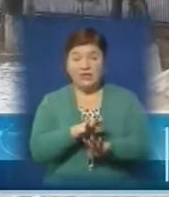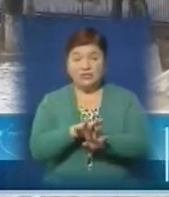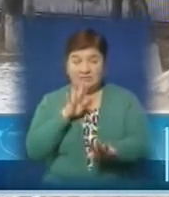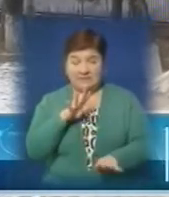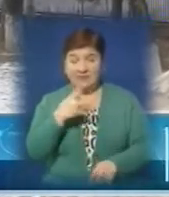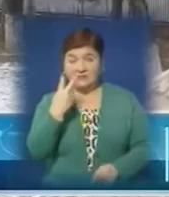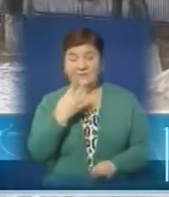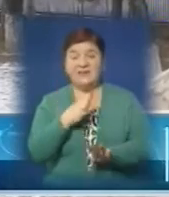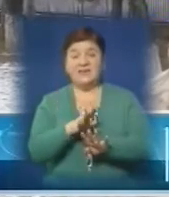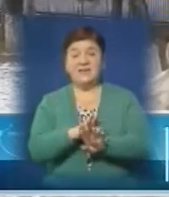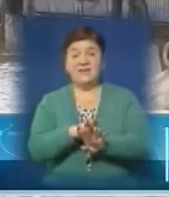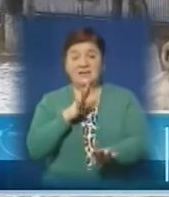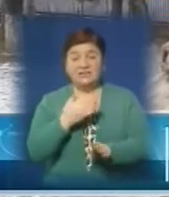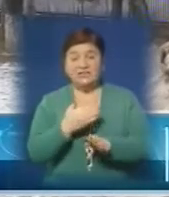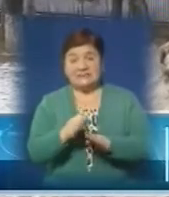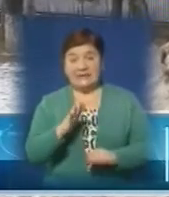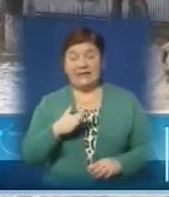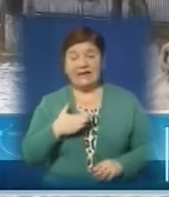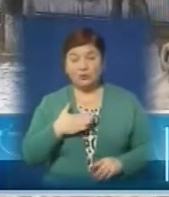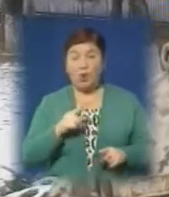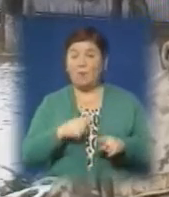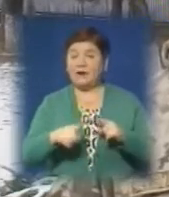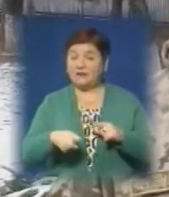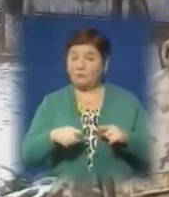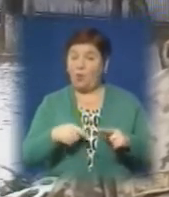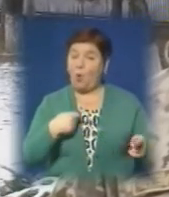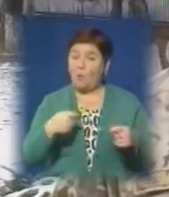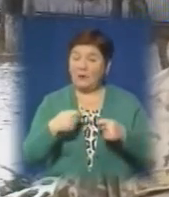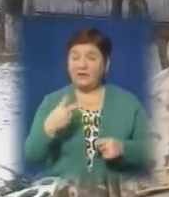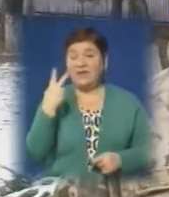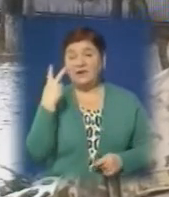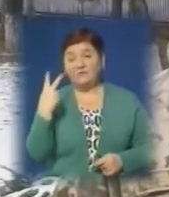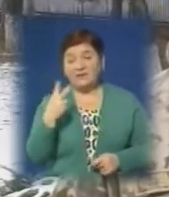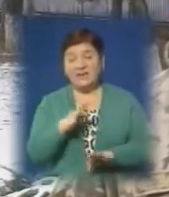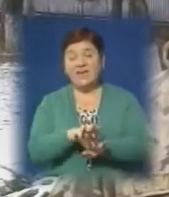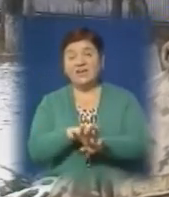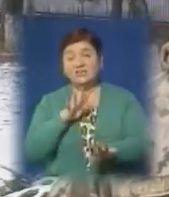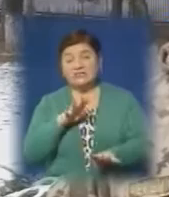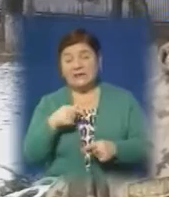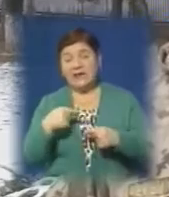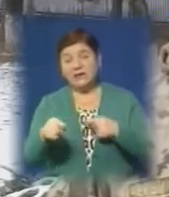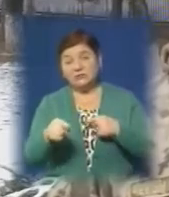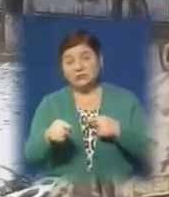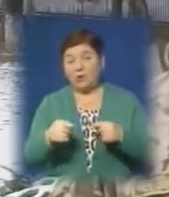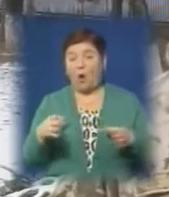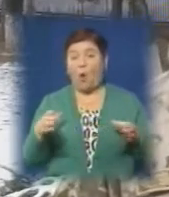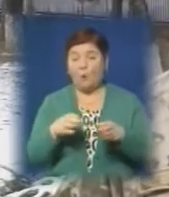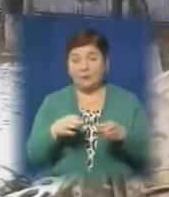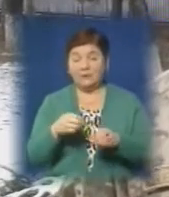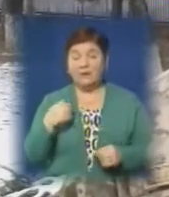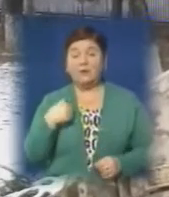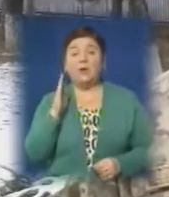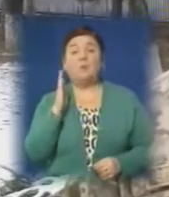будуть 2 частини нашого оперативного командування та 2 частини інших оперативних командувань. Вони